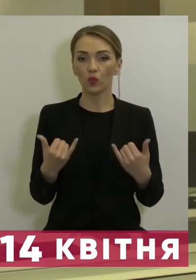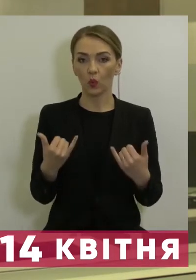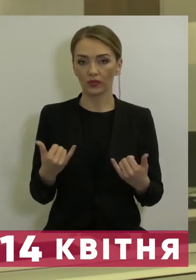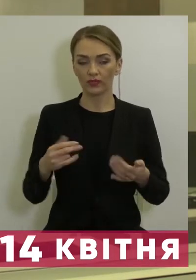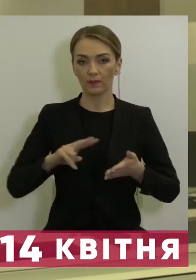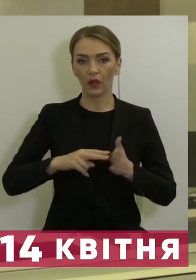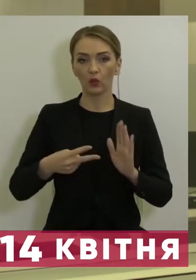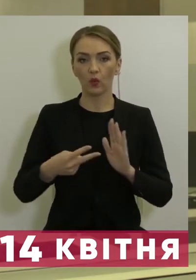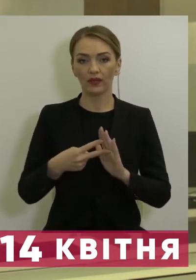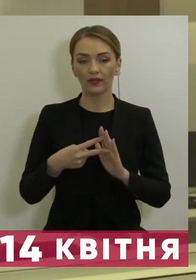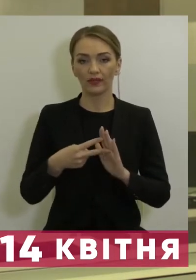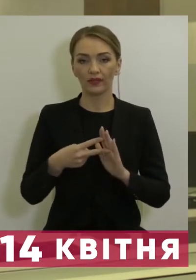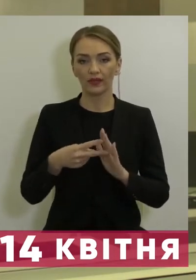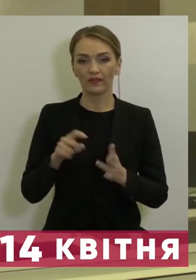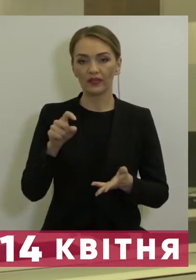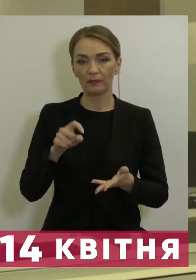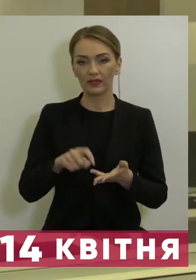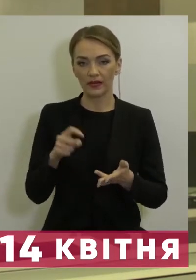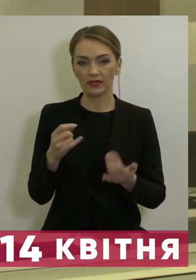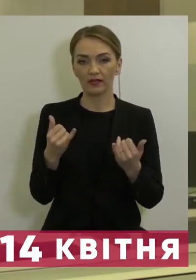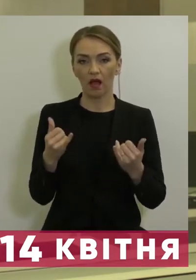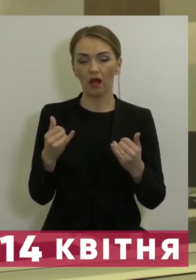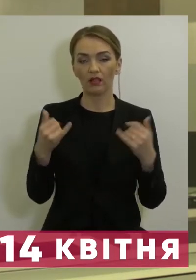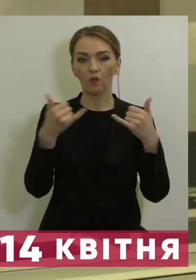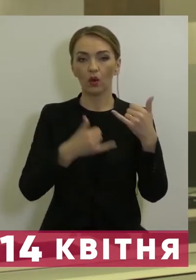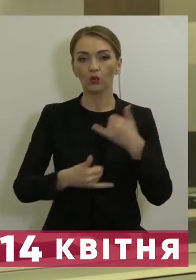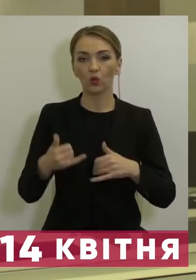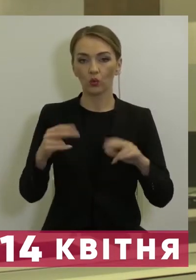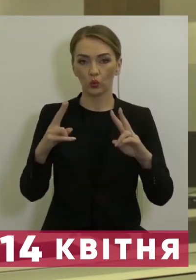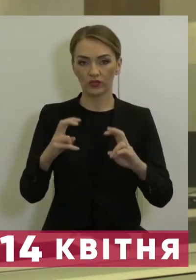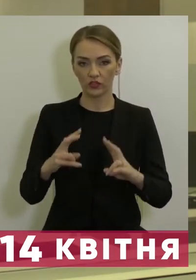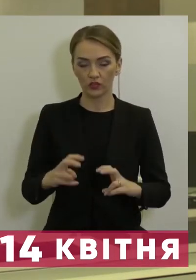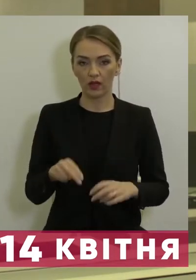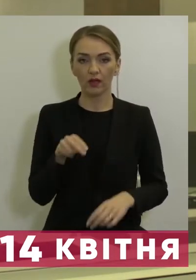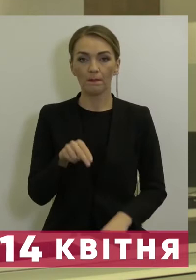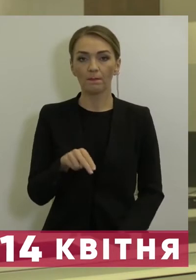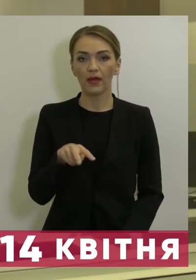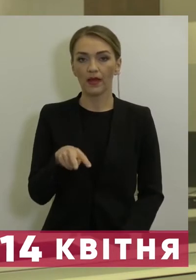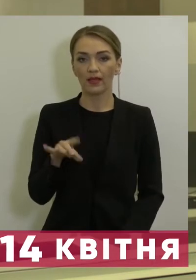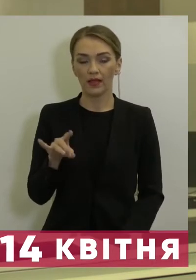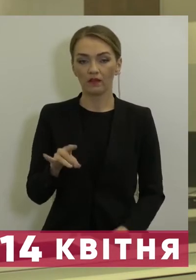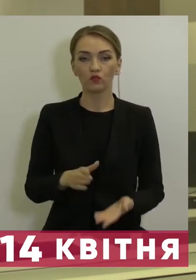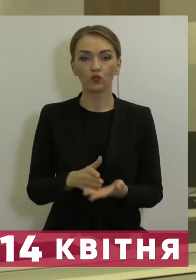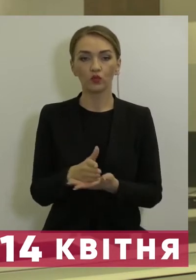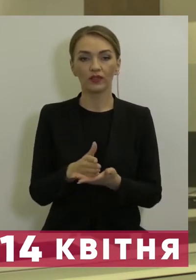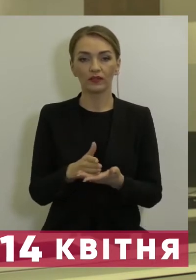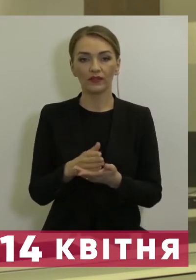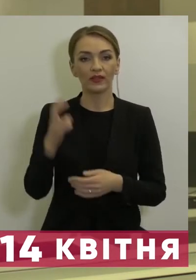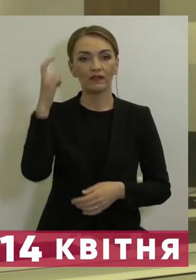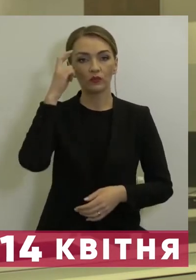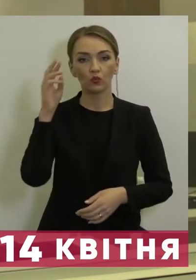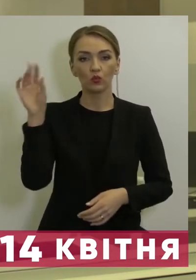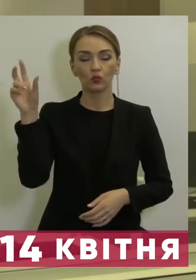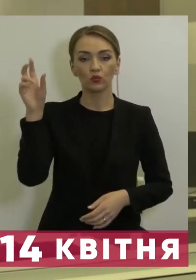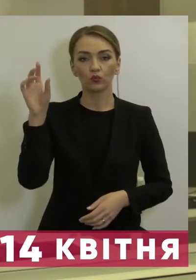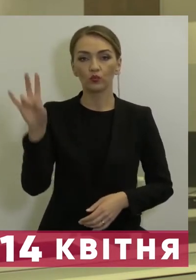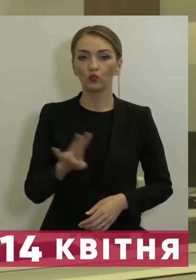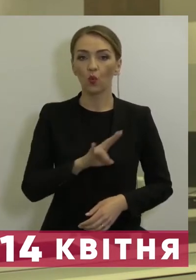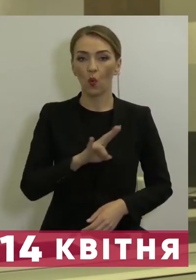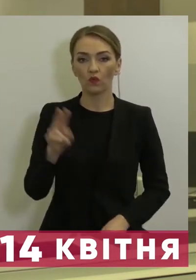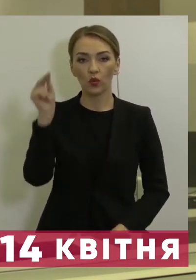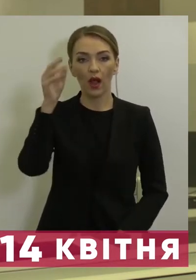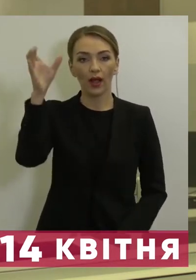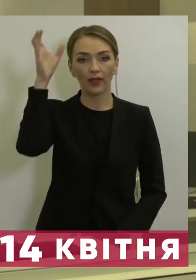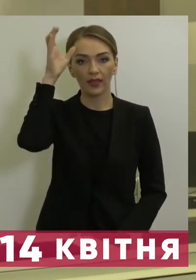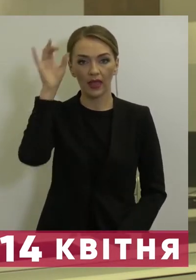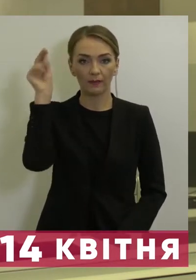Сьогодні запланований відбір зразків для лабораторного дослідження ПЛР у служителів Київської духовної академії та семінарії.